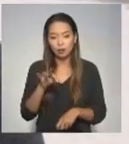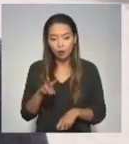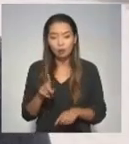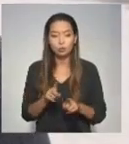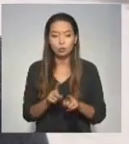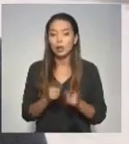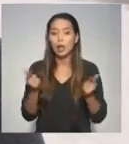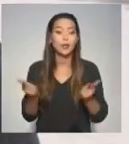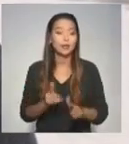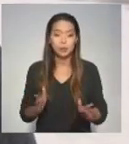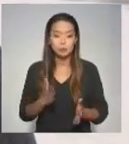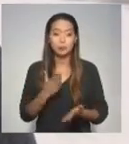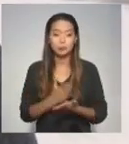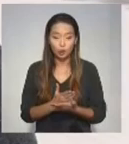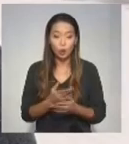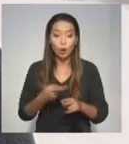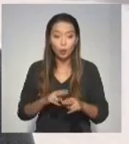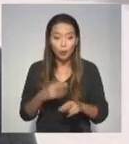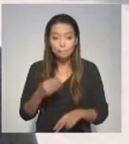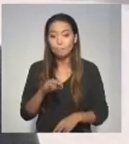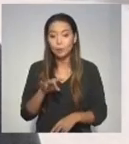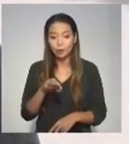келіспеймін деді. Бірақ та ол протоколды